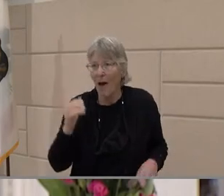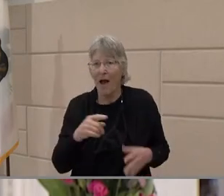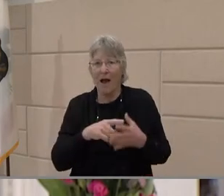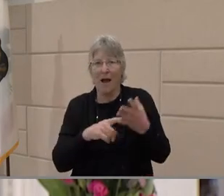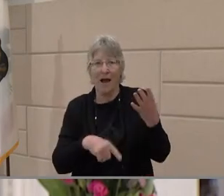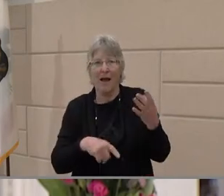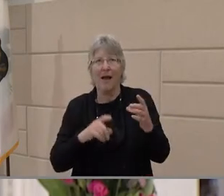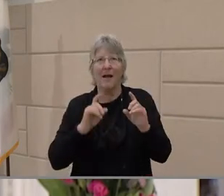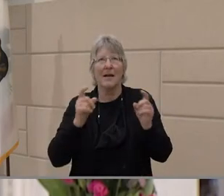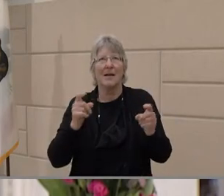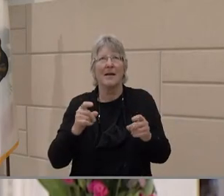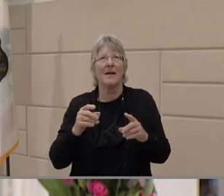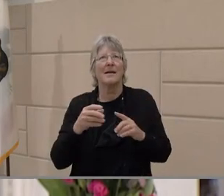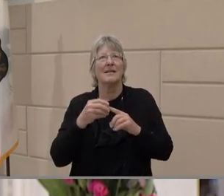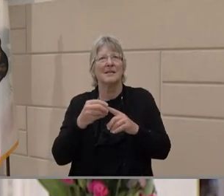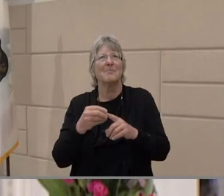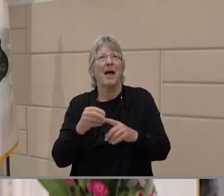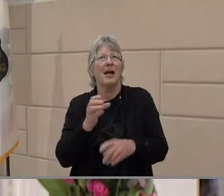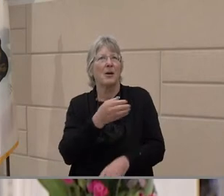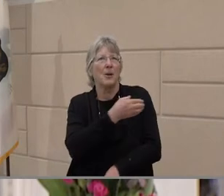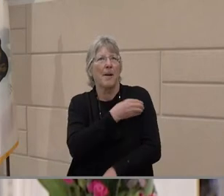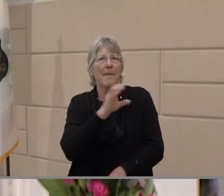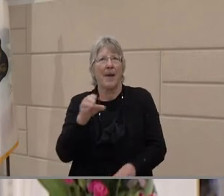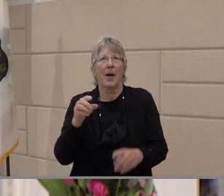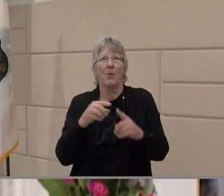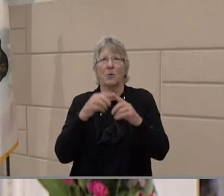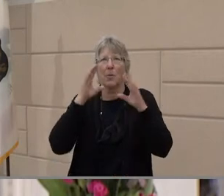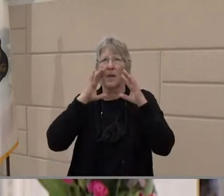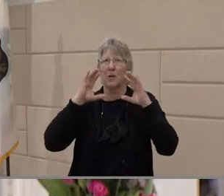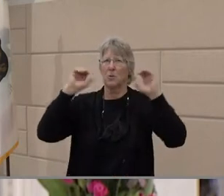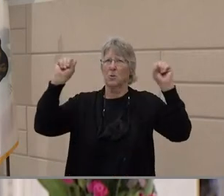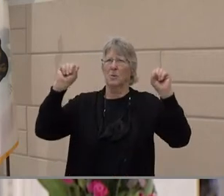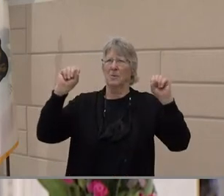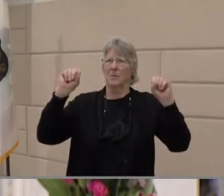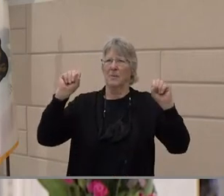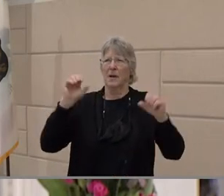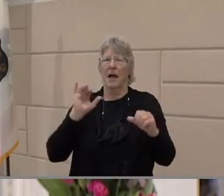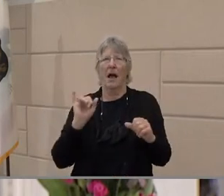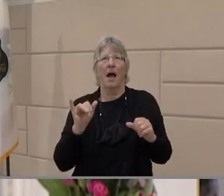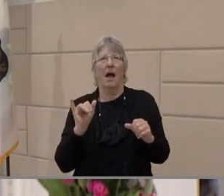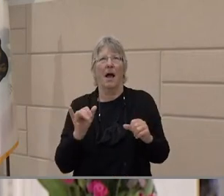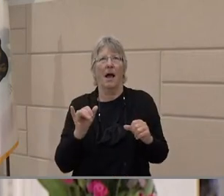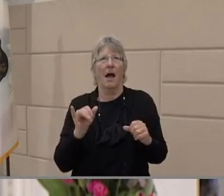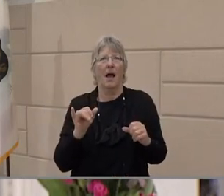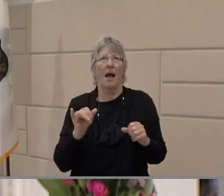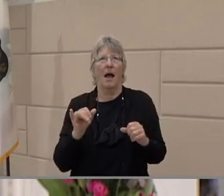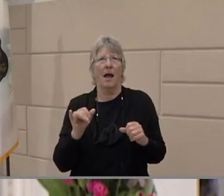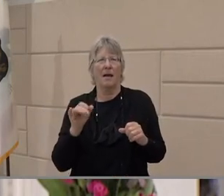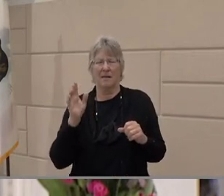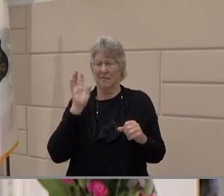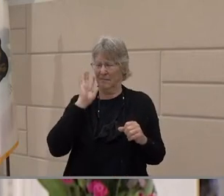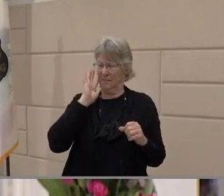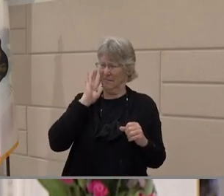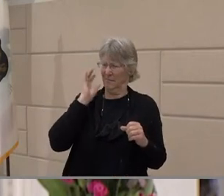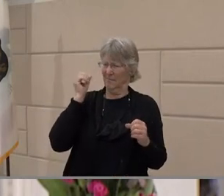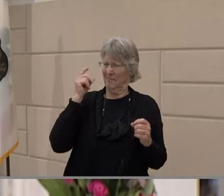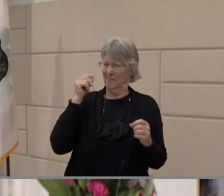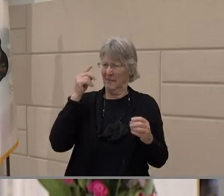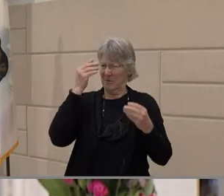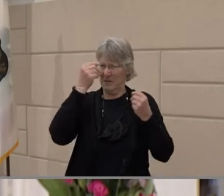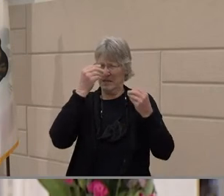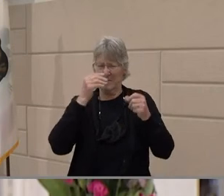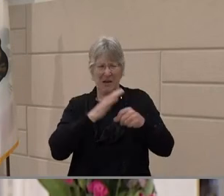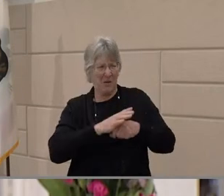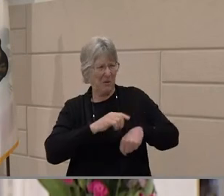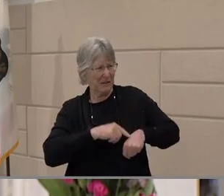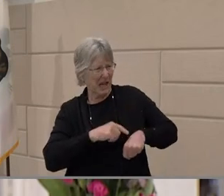ทำเป็นเกี่ยคอลมาเข้มท่าแต่เกบานปอดอัตปัวอย่างคลั่งเมาก็ได้โยก